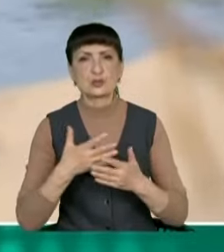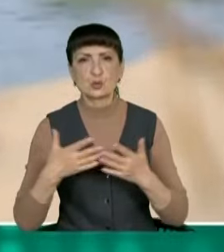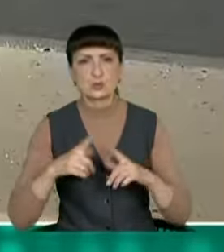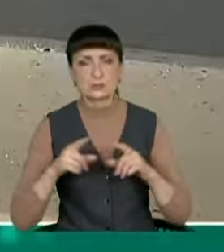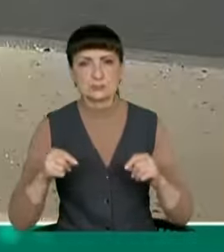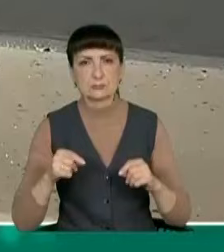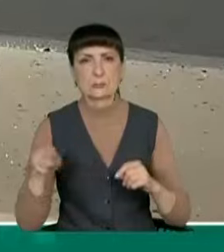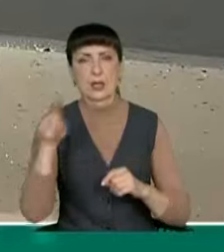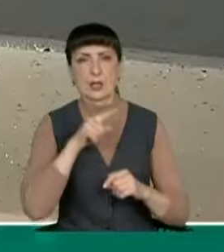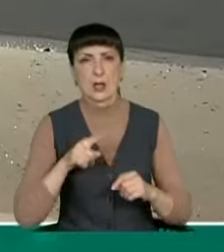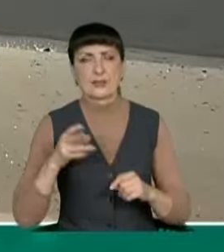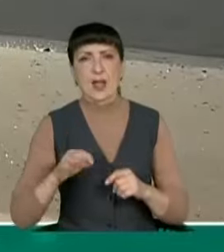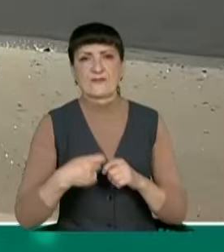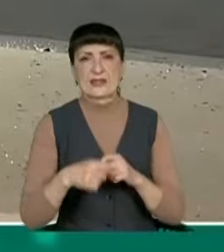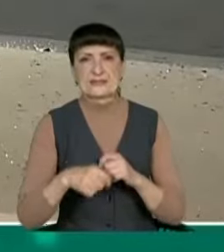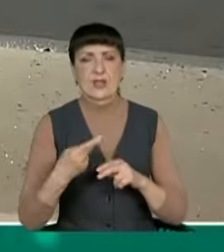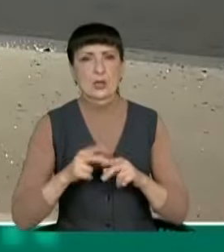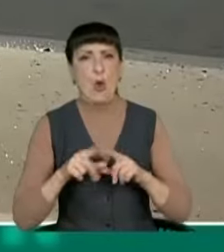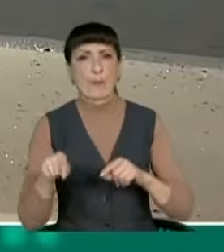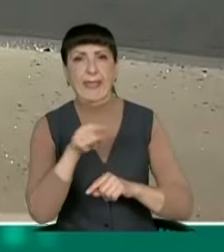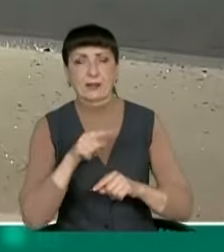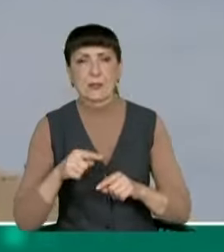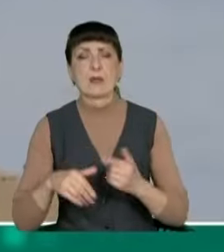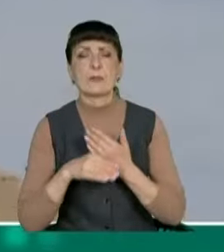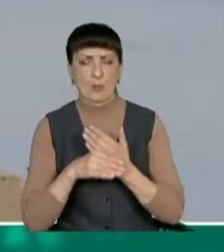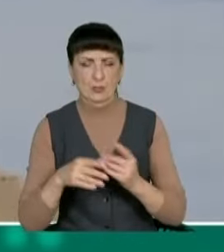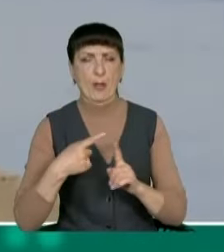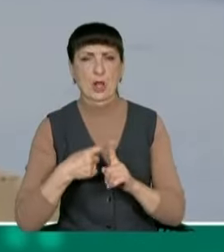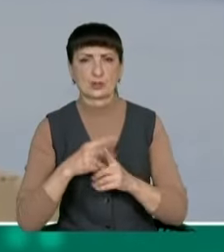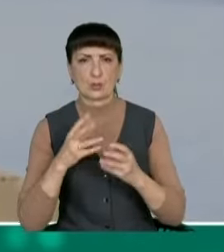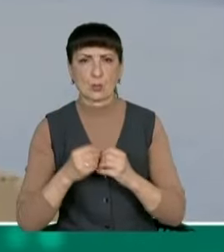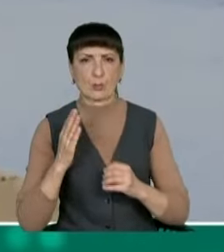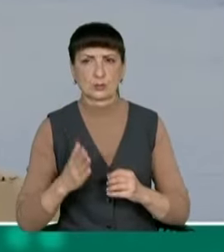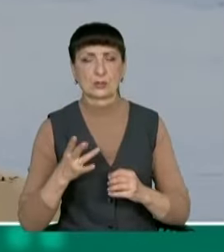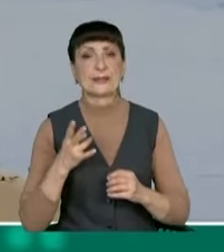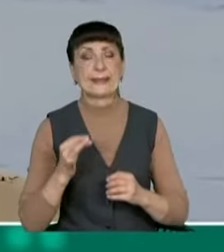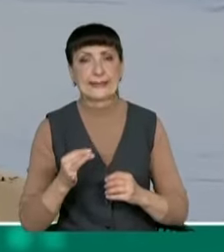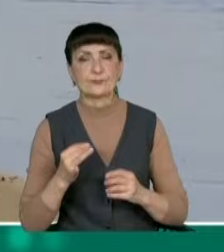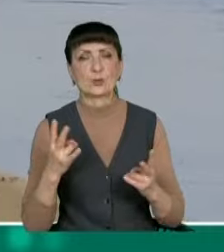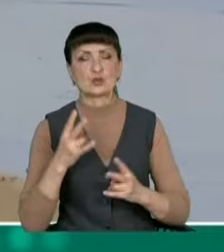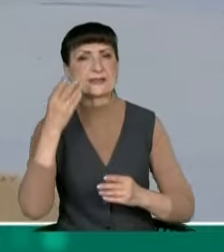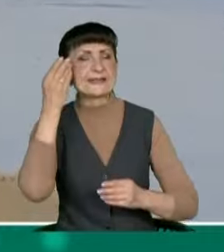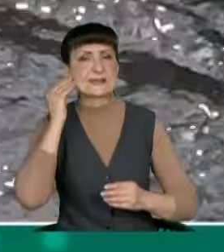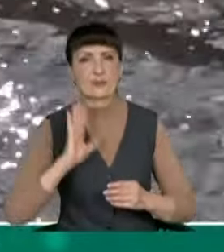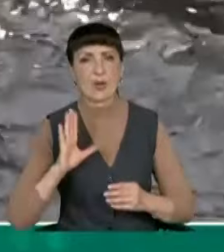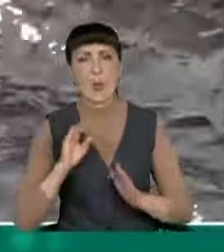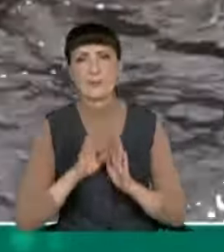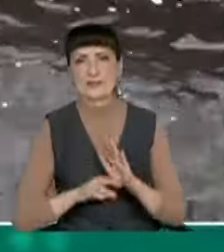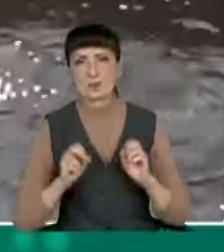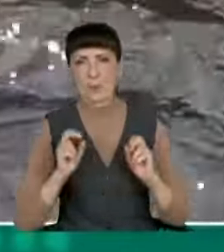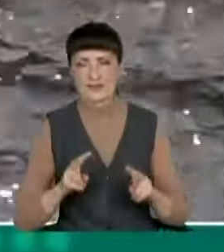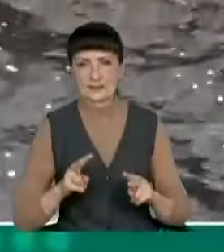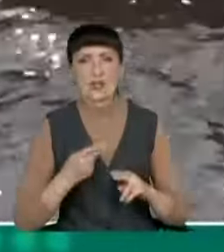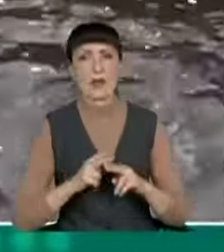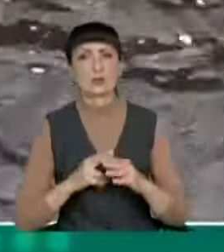для финансирования этих объектов, они дадут свой положительный эффект. Ну и надо не забывать о безопасности, о